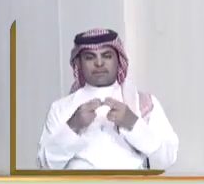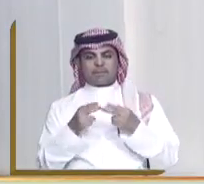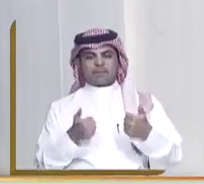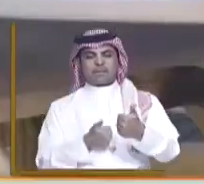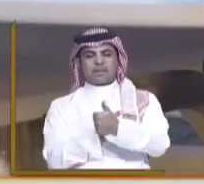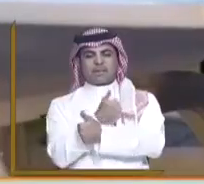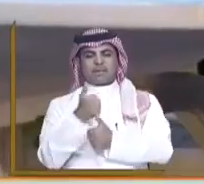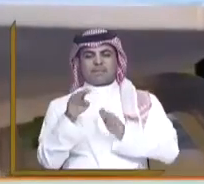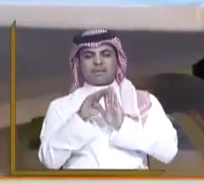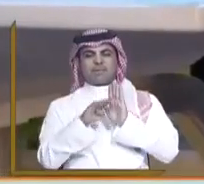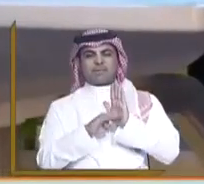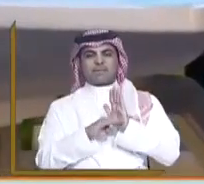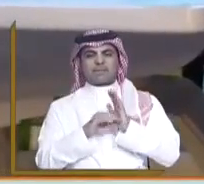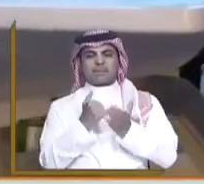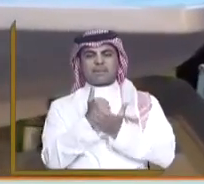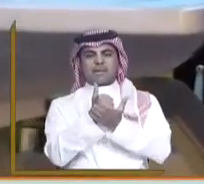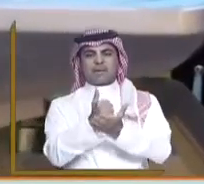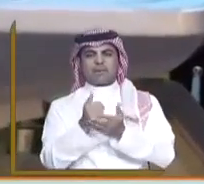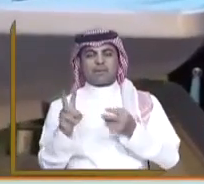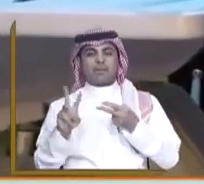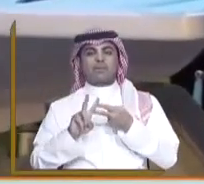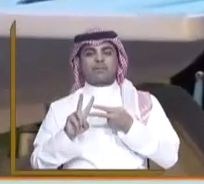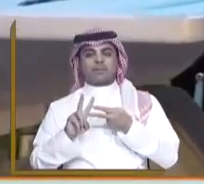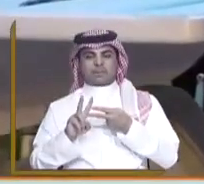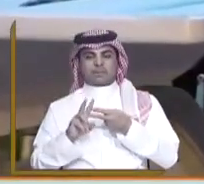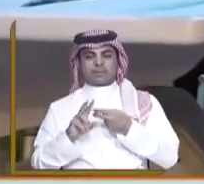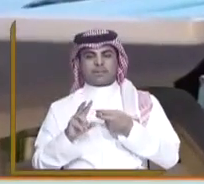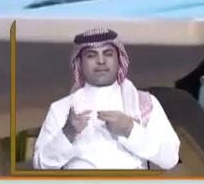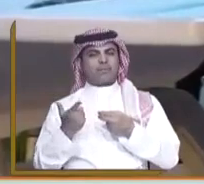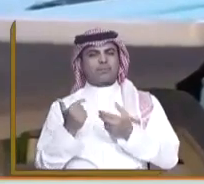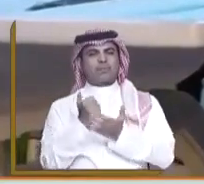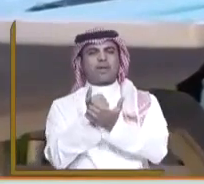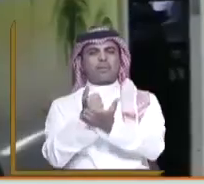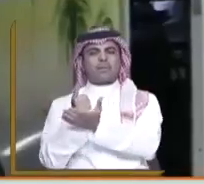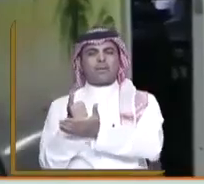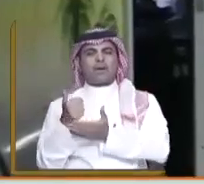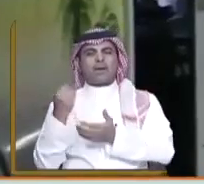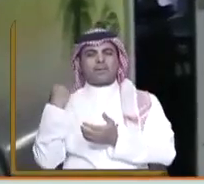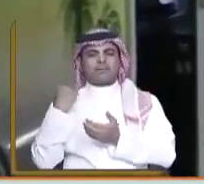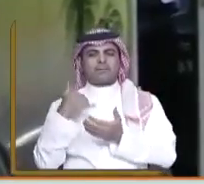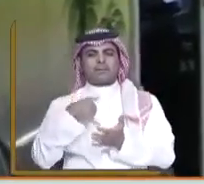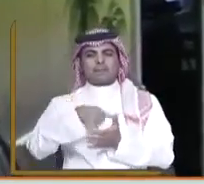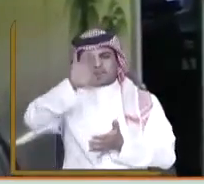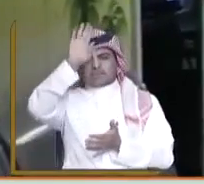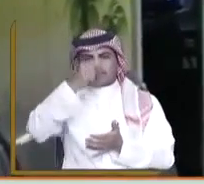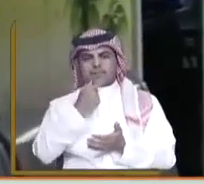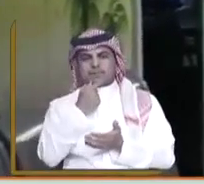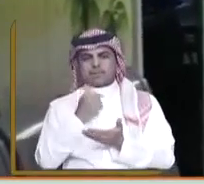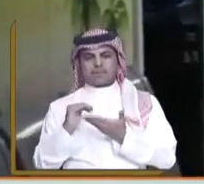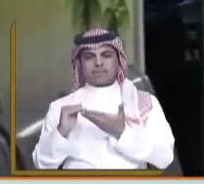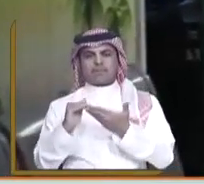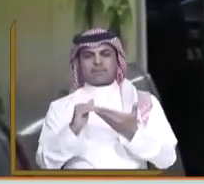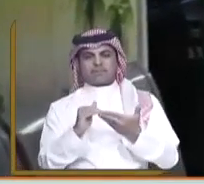فعاليات البرنامج التطوعي الثاني والعشرين الذي ينظمه مركز الملك سلمان للاغاثه والاعمال